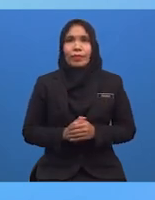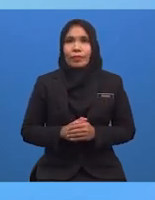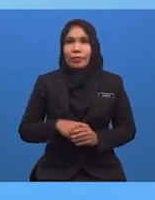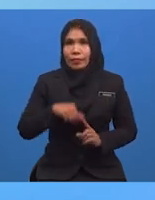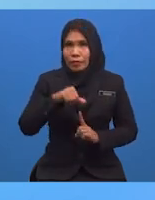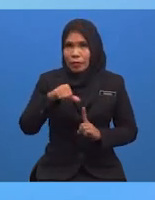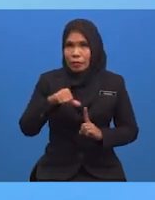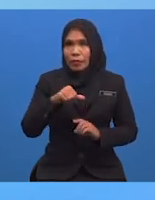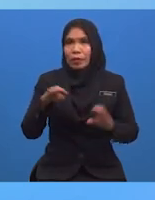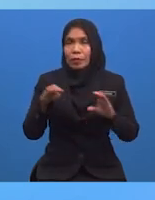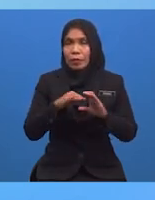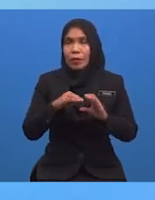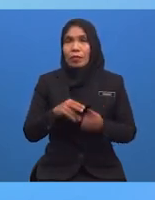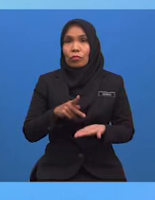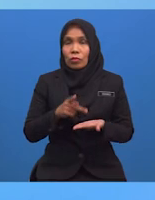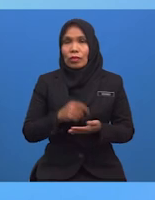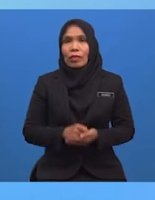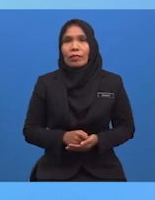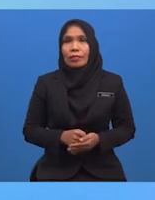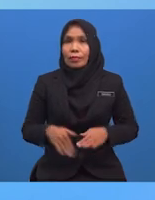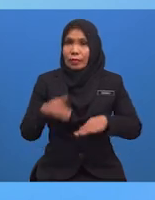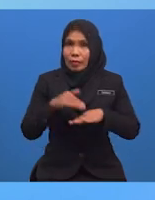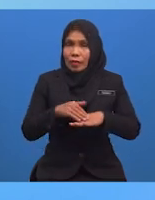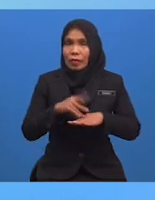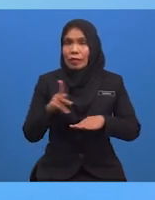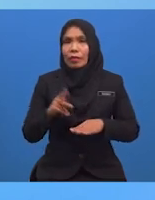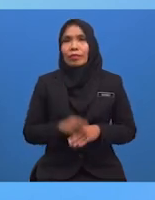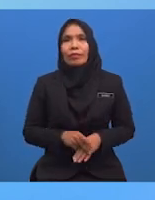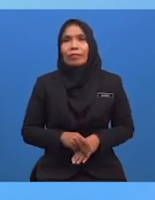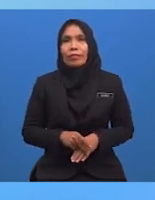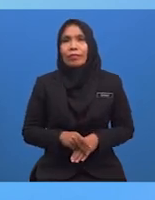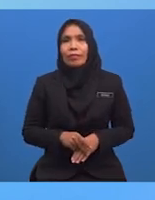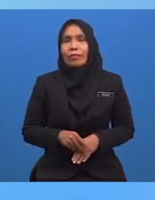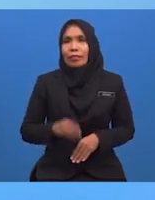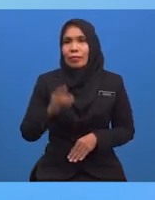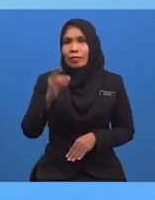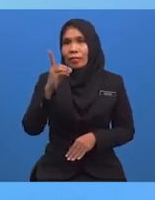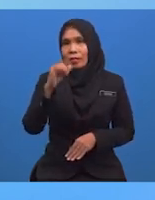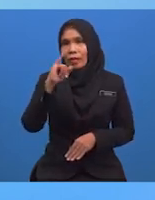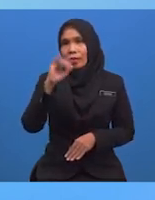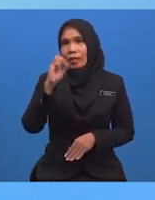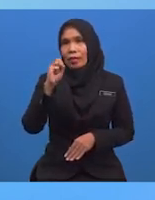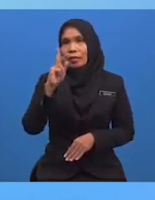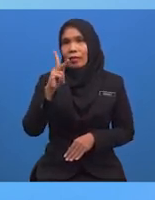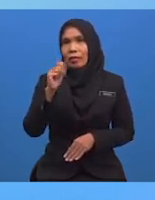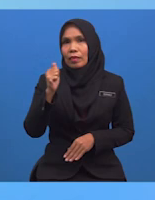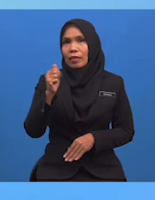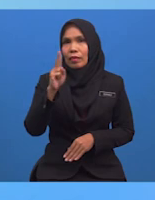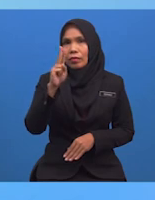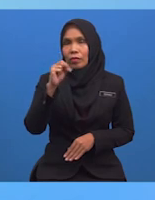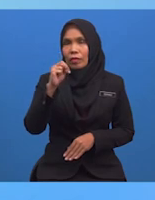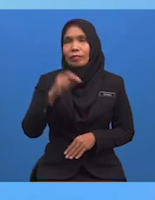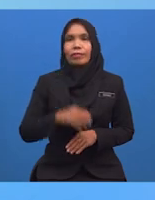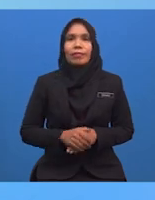apabila bank pusat menaikkan kadar diskaun, kos pinjaman bank perdagangan naik kerana